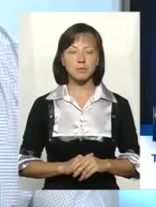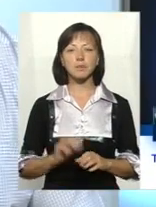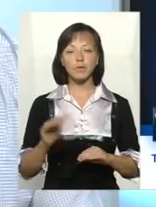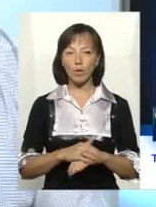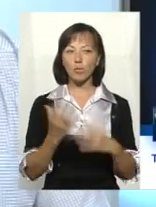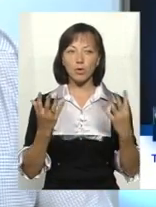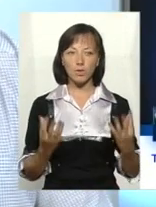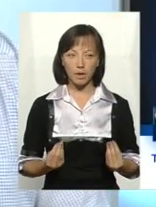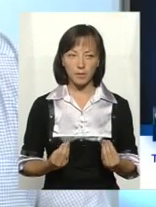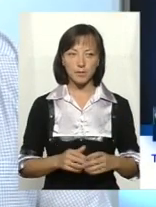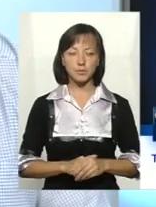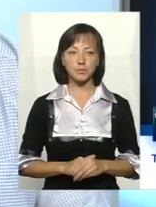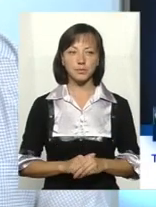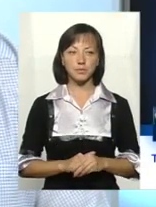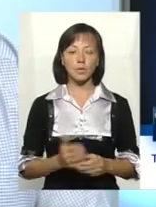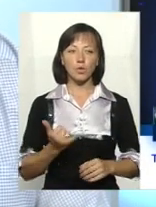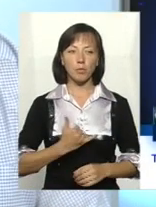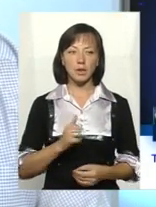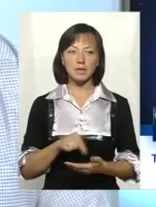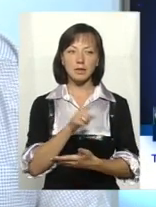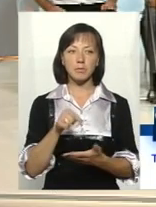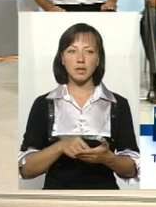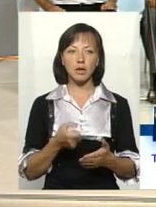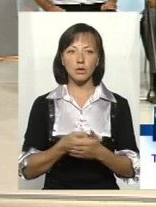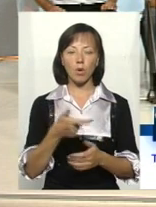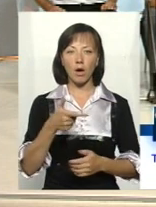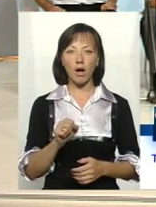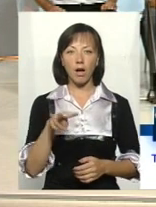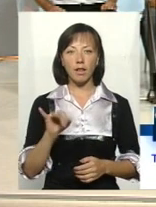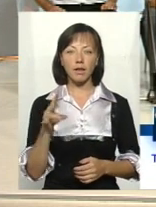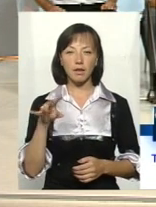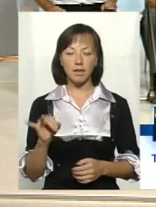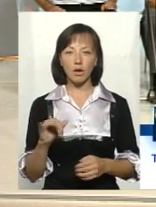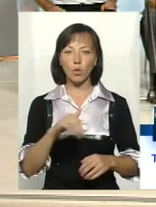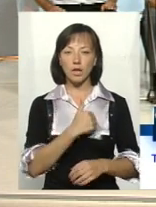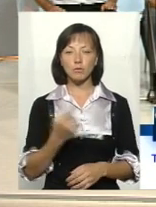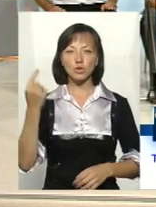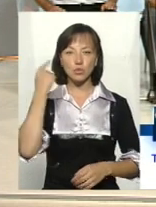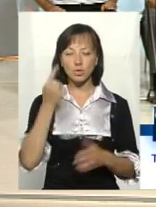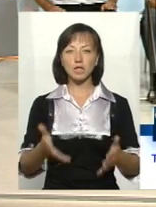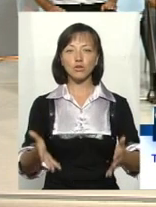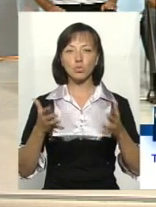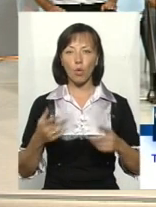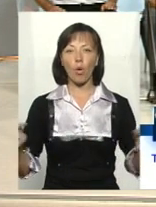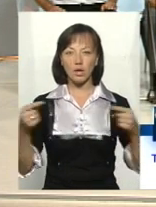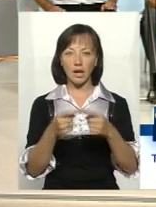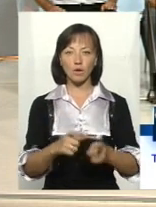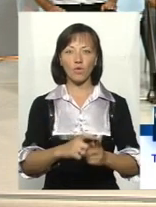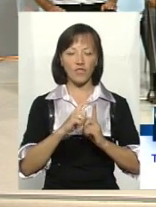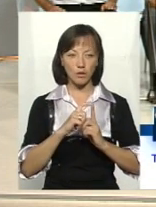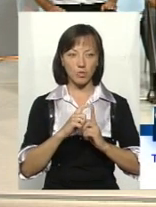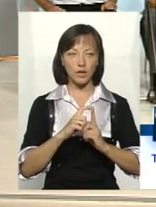Доброго дня. Доброго здоров'я. У мене запитання до пані Галини. І хотіла би чути чітку конкретну